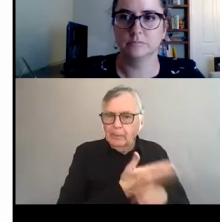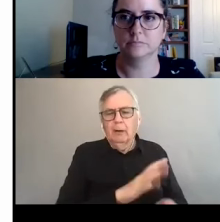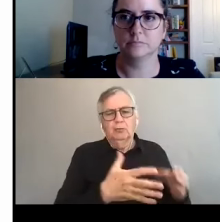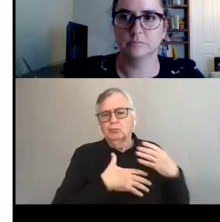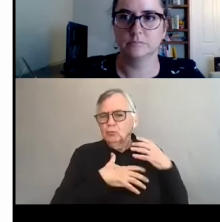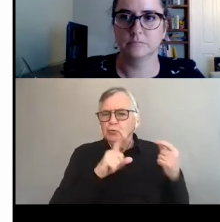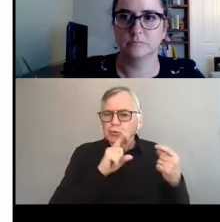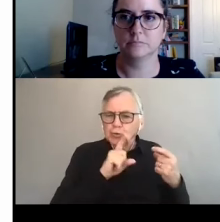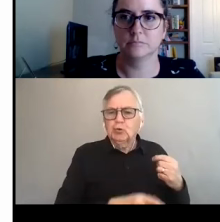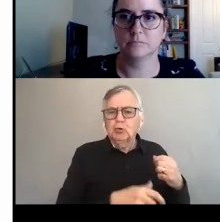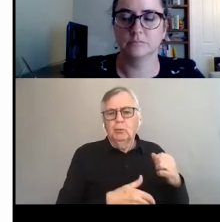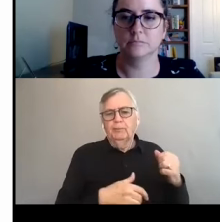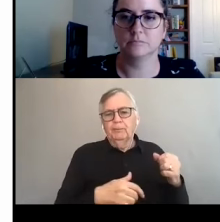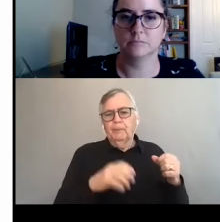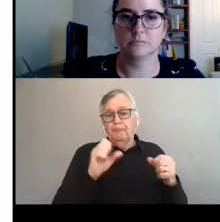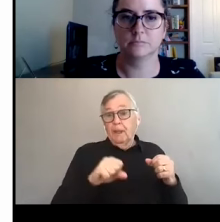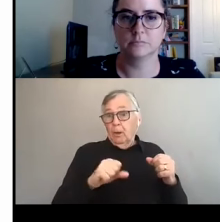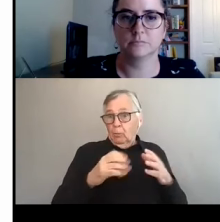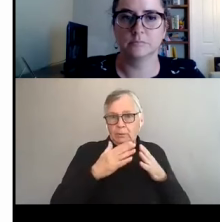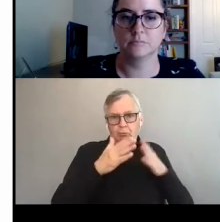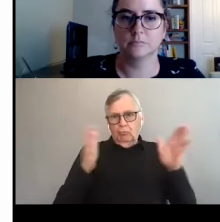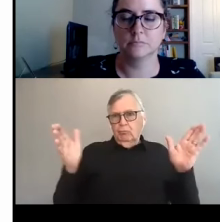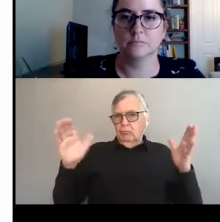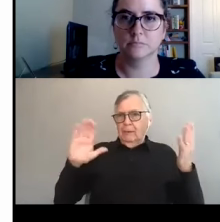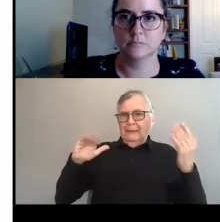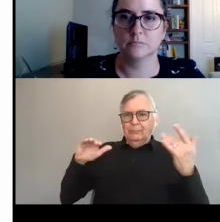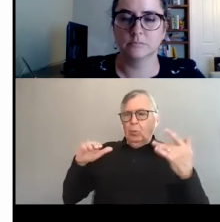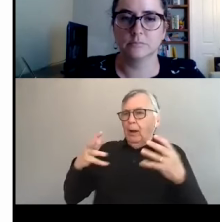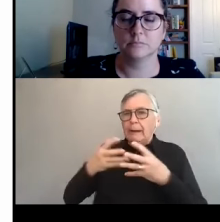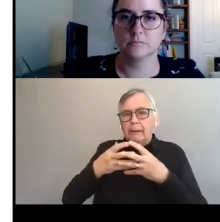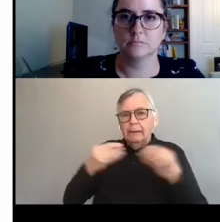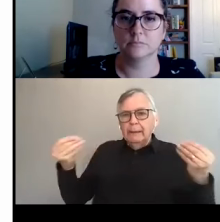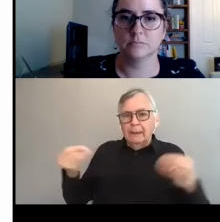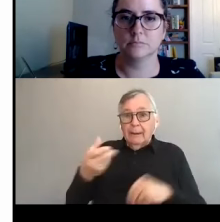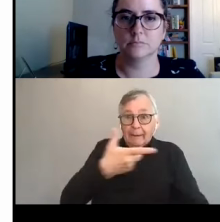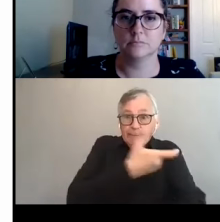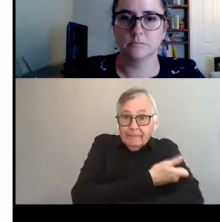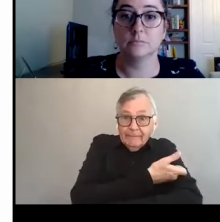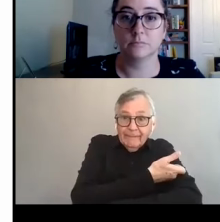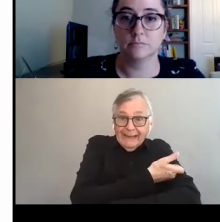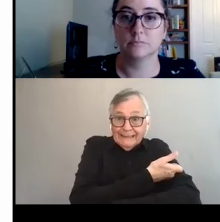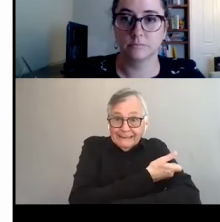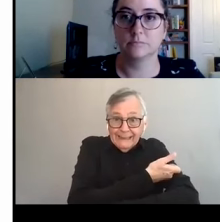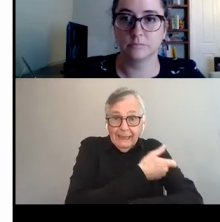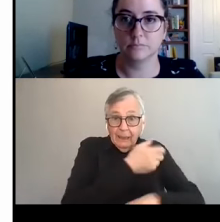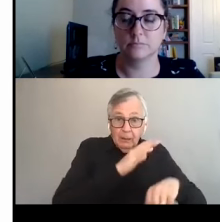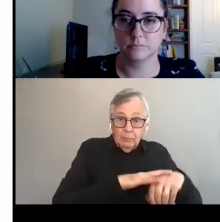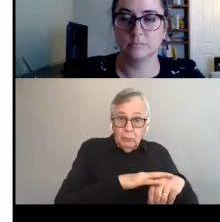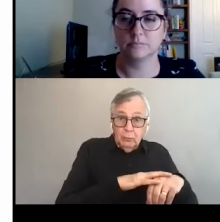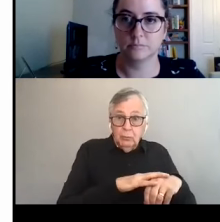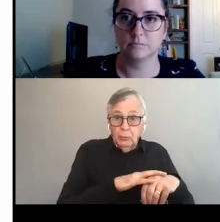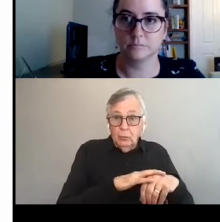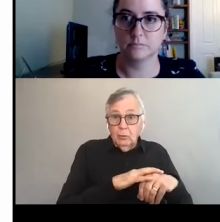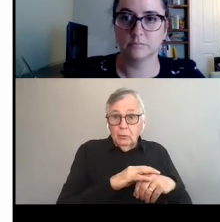sûre. Maintenant, oui, ça ouvre tous nos plus grands espoirs pour dire « Hey, si on était capable de faire un grand coup comme celui